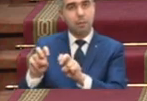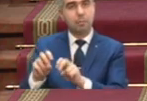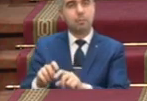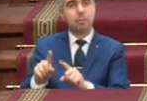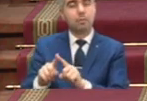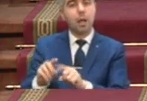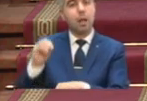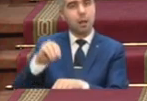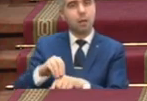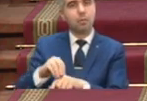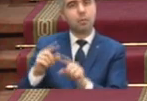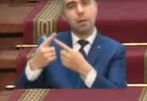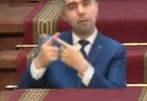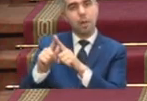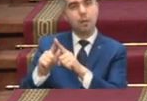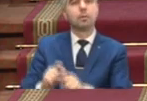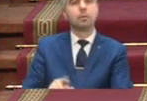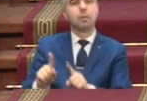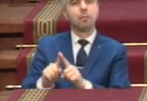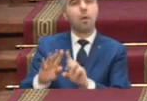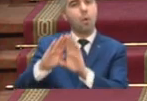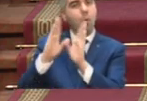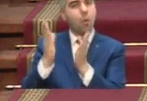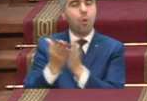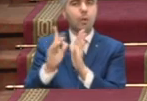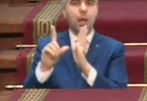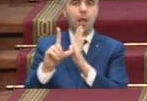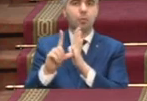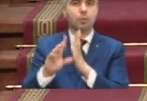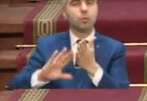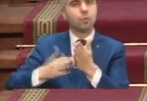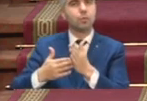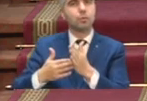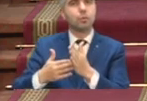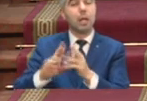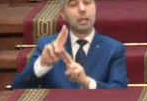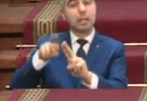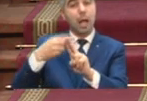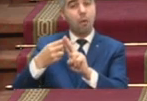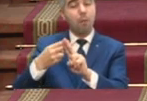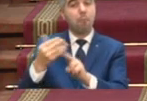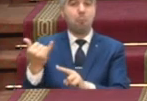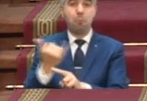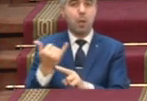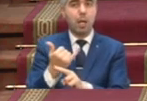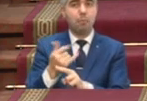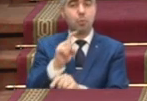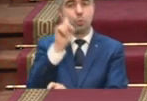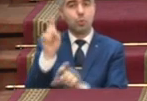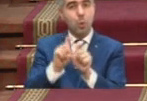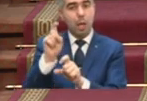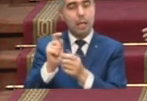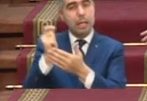علينا إعادة النظر في المنظومة بأكملها. وعدم تجاوب الحكومة مع السادة النواب من الأسئلة الشفوية ولا